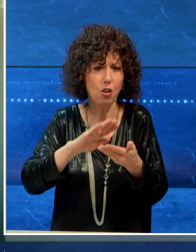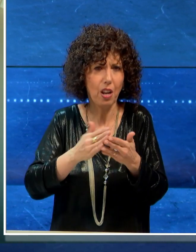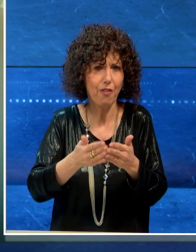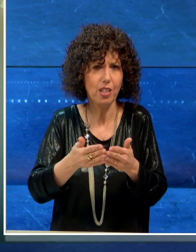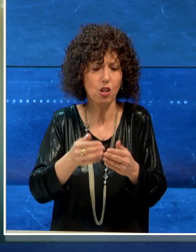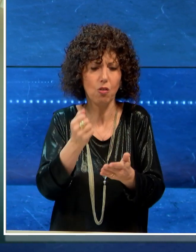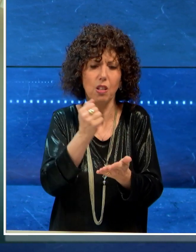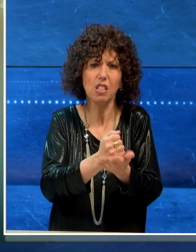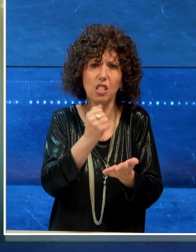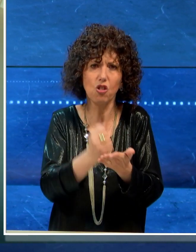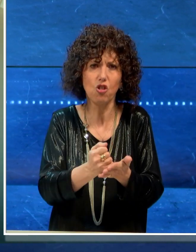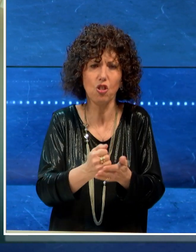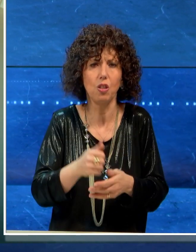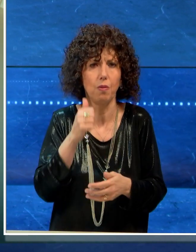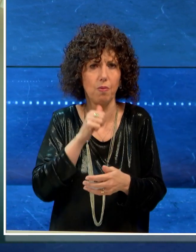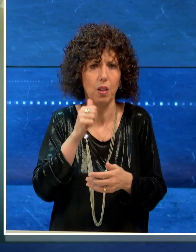di sigilli